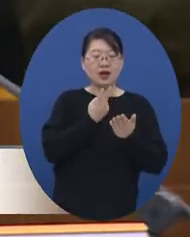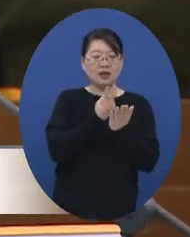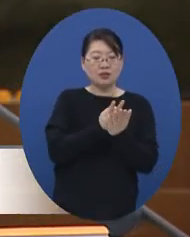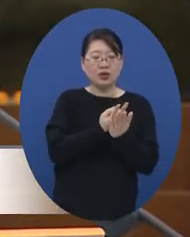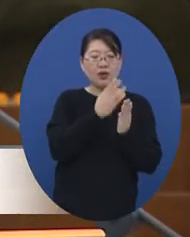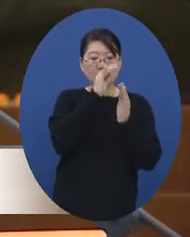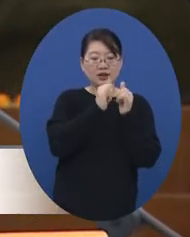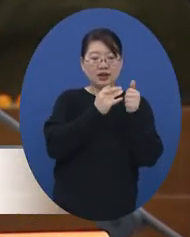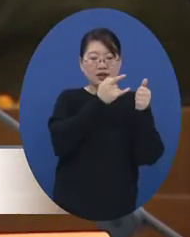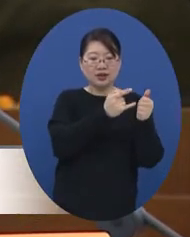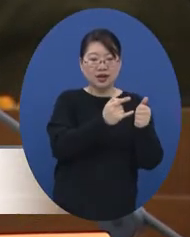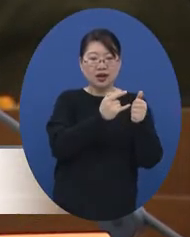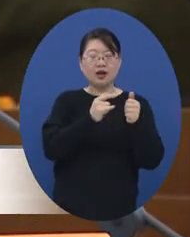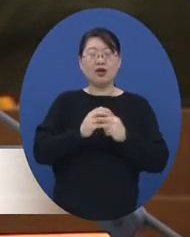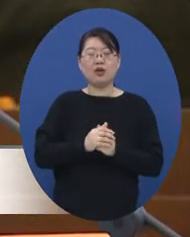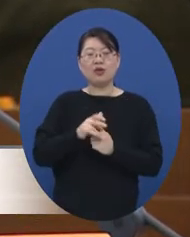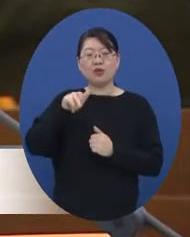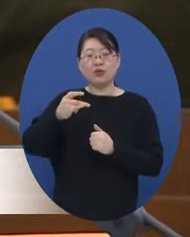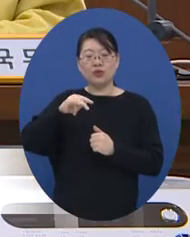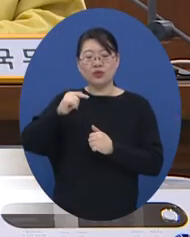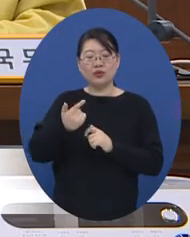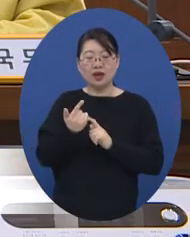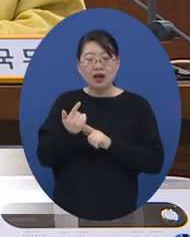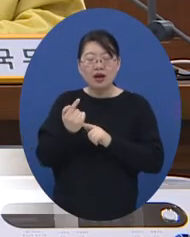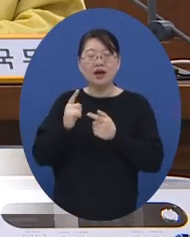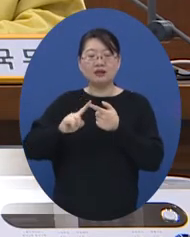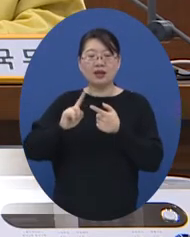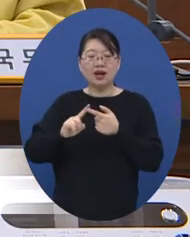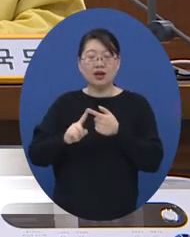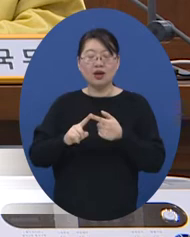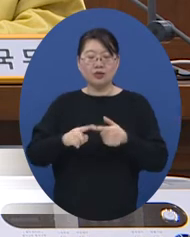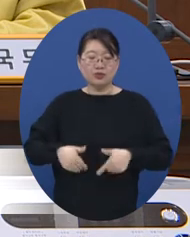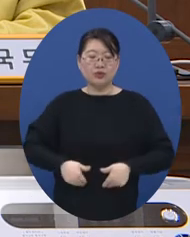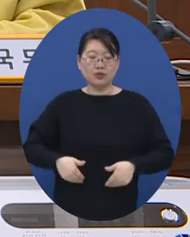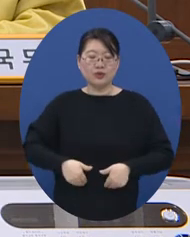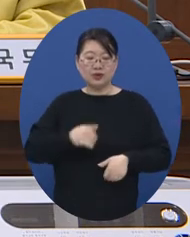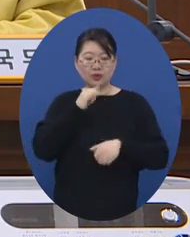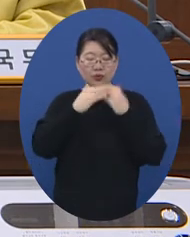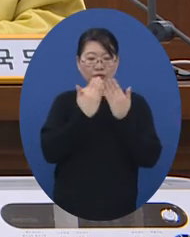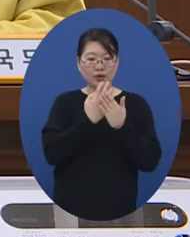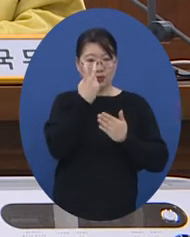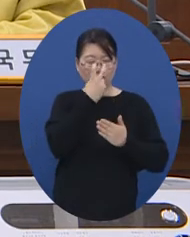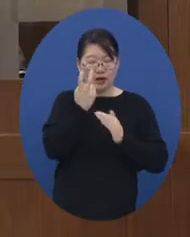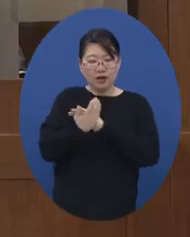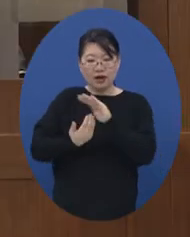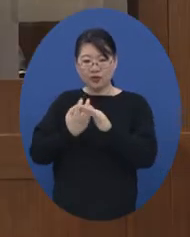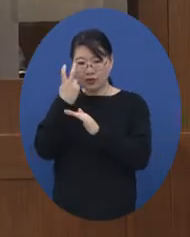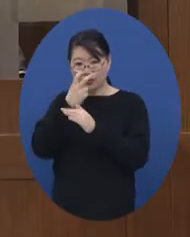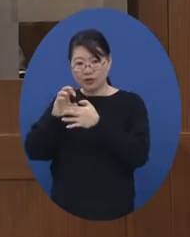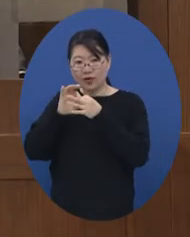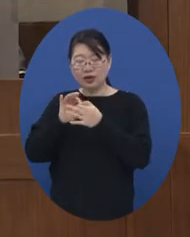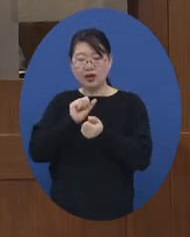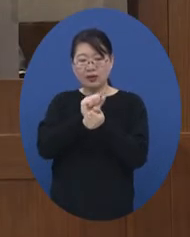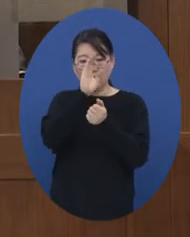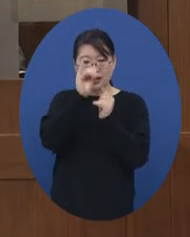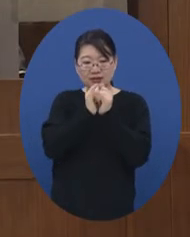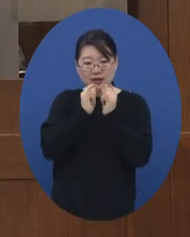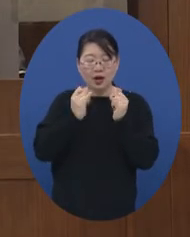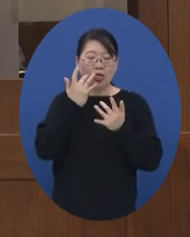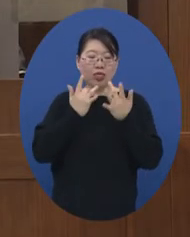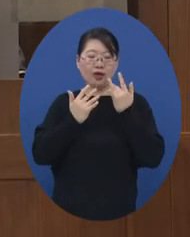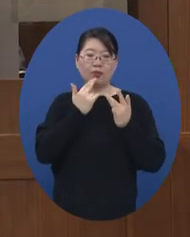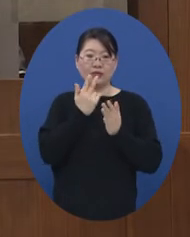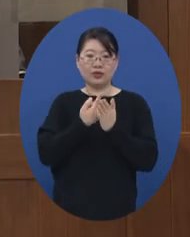신종 코로나 바이러스 검사의 필요성도 제기했습니다. 전수조사와 선행검사로 감염증 환자를 놓치는